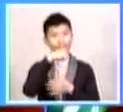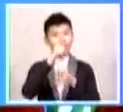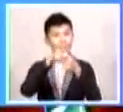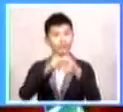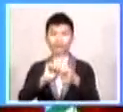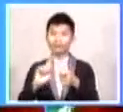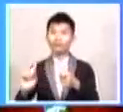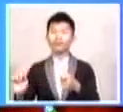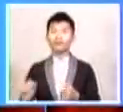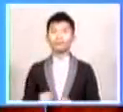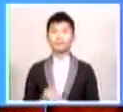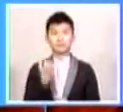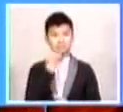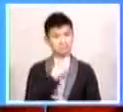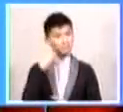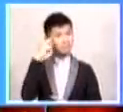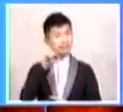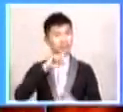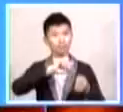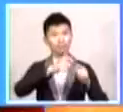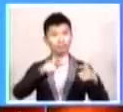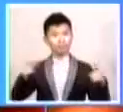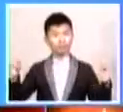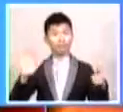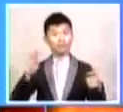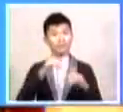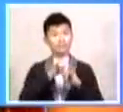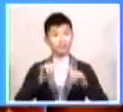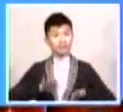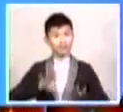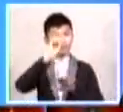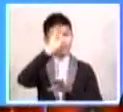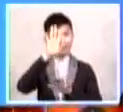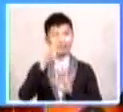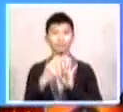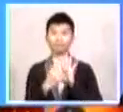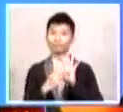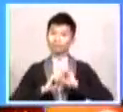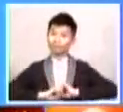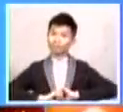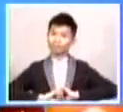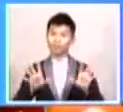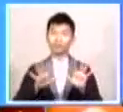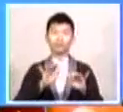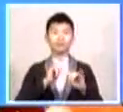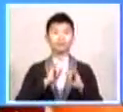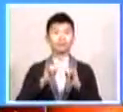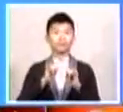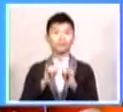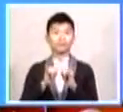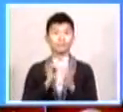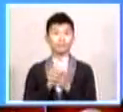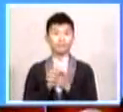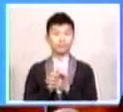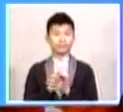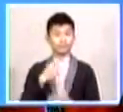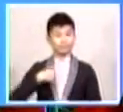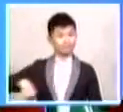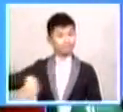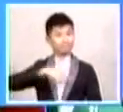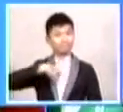们也许有不同的意见，但民进党已经告诉全国人民，我们是一个